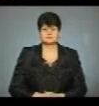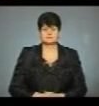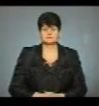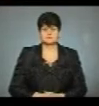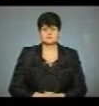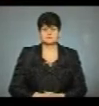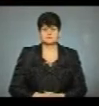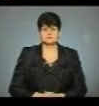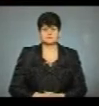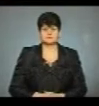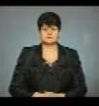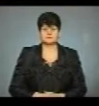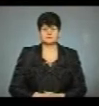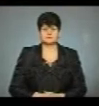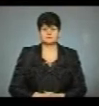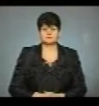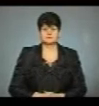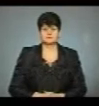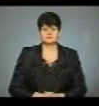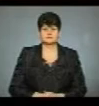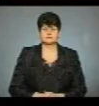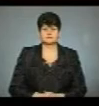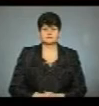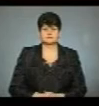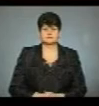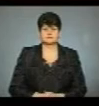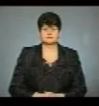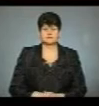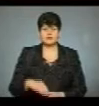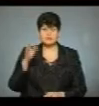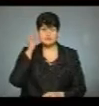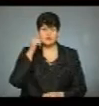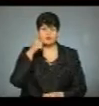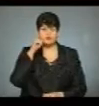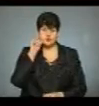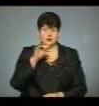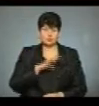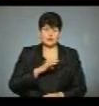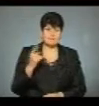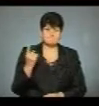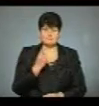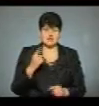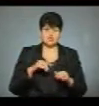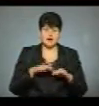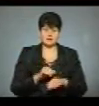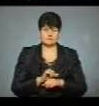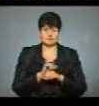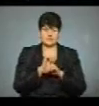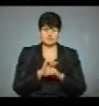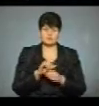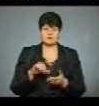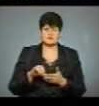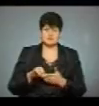Ісаченко. Новини на Суспільному. Тернопіль. Нагадаю, вчора була перша акція протесту